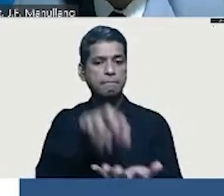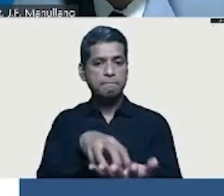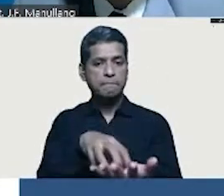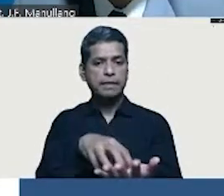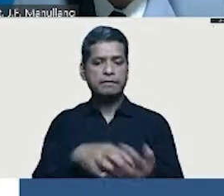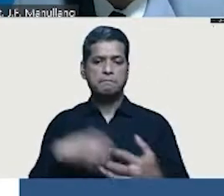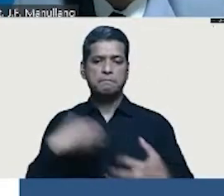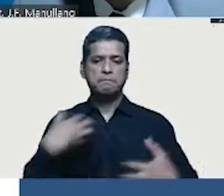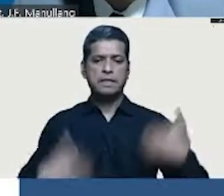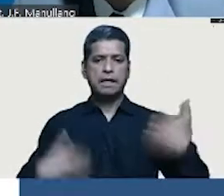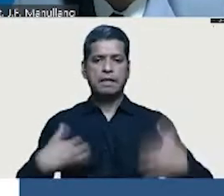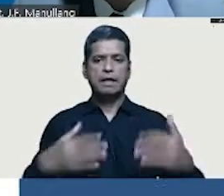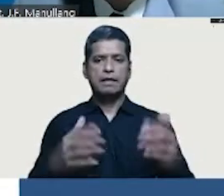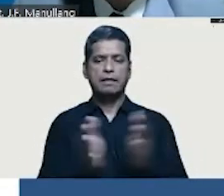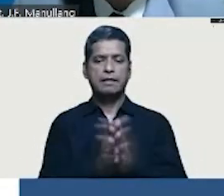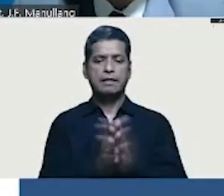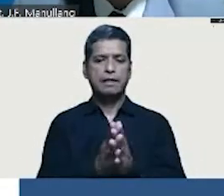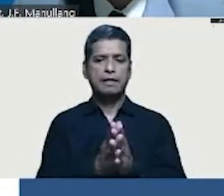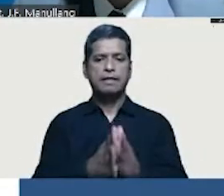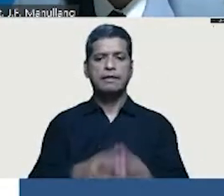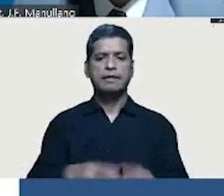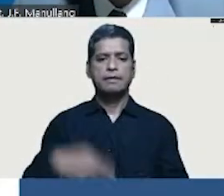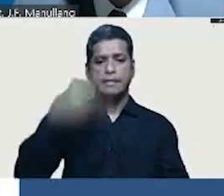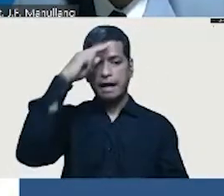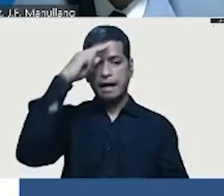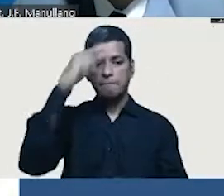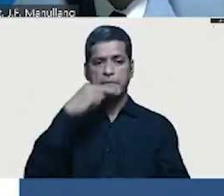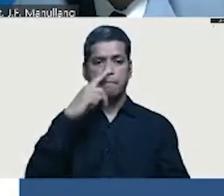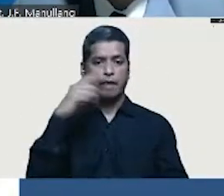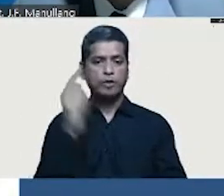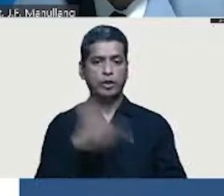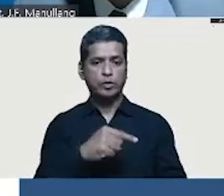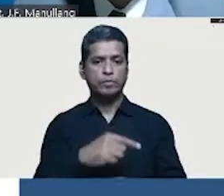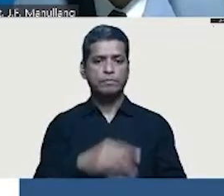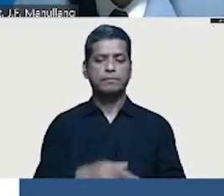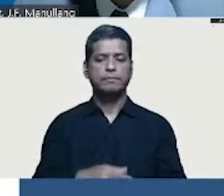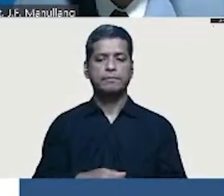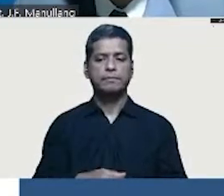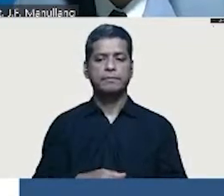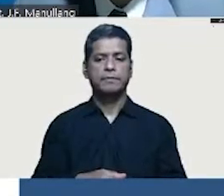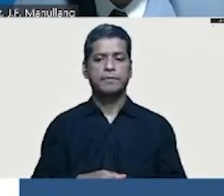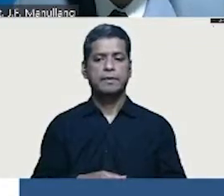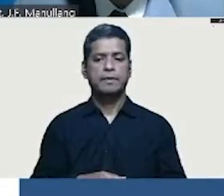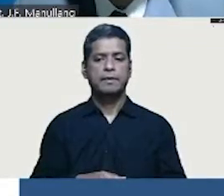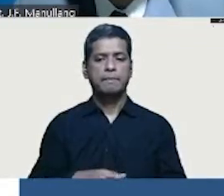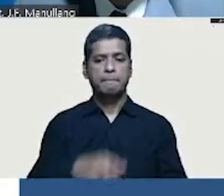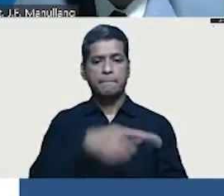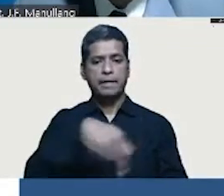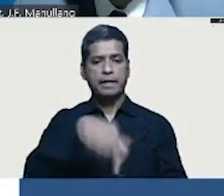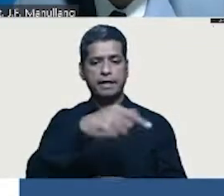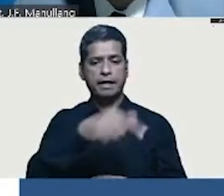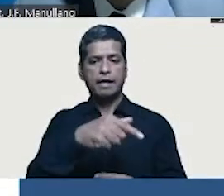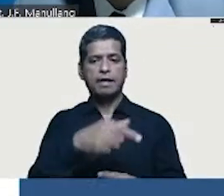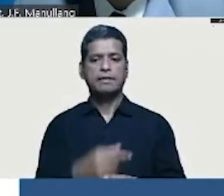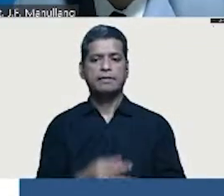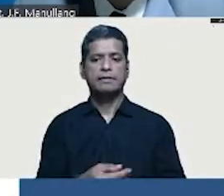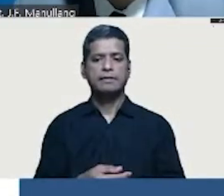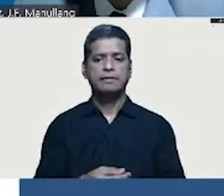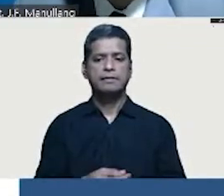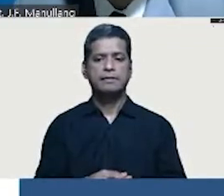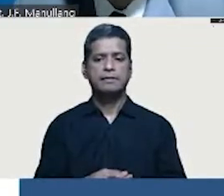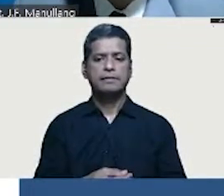disiksa siang malam sampai selama-lamanya ya jadi karena selama-lamanya disini